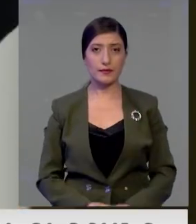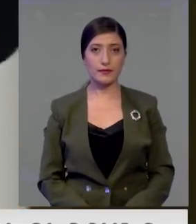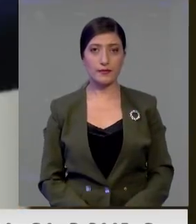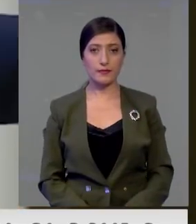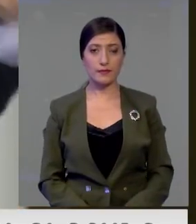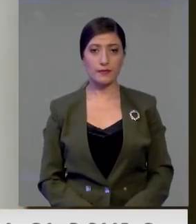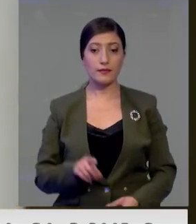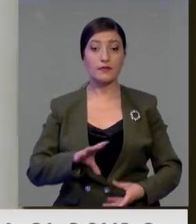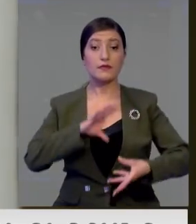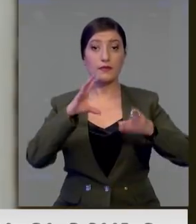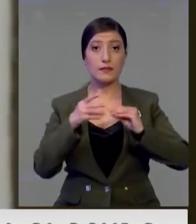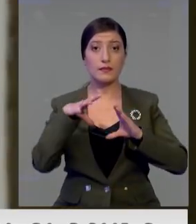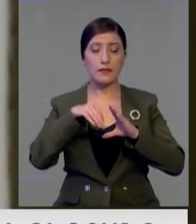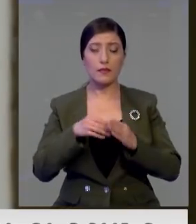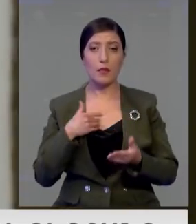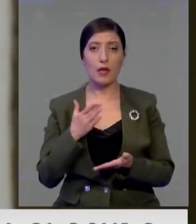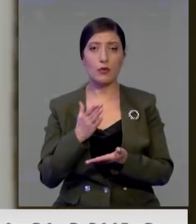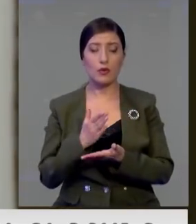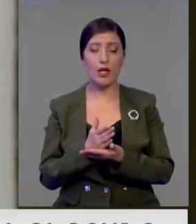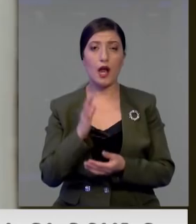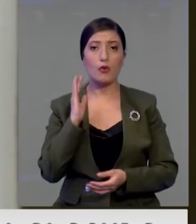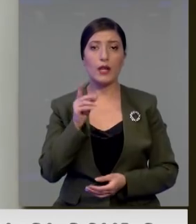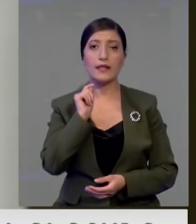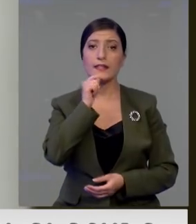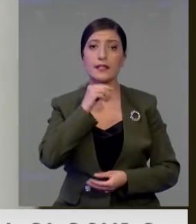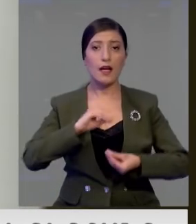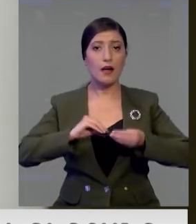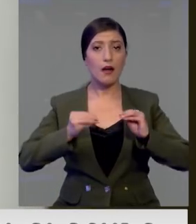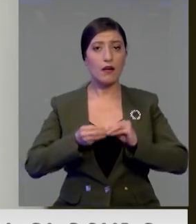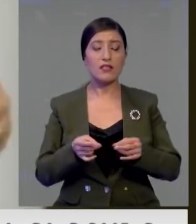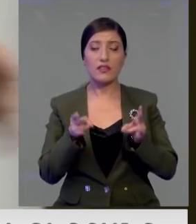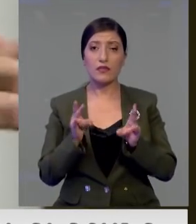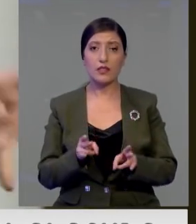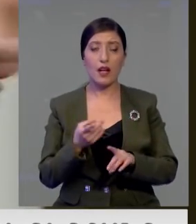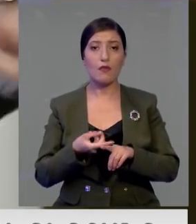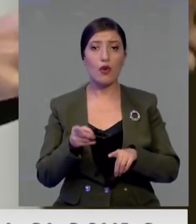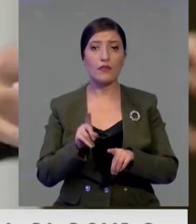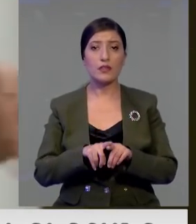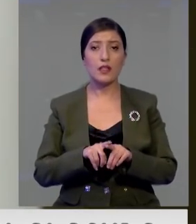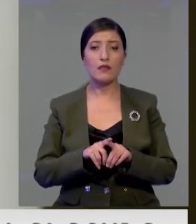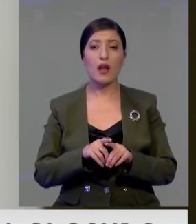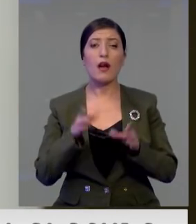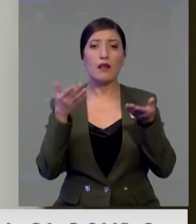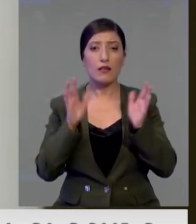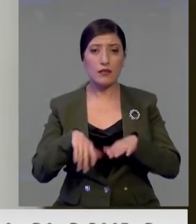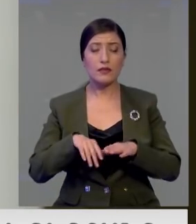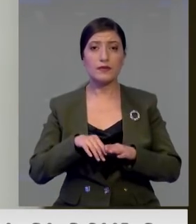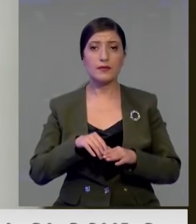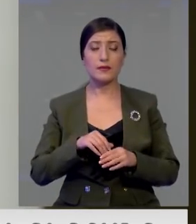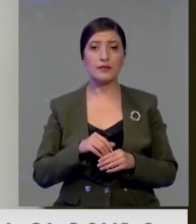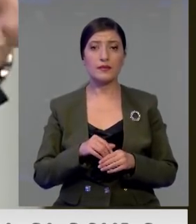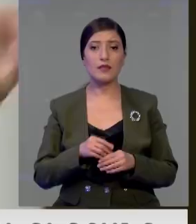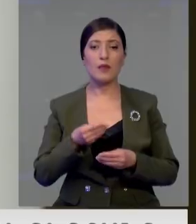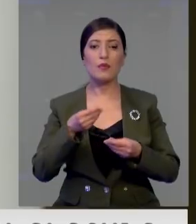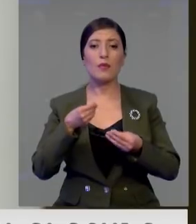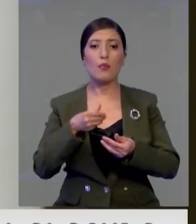դրա արդյունքում մենք այս տարի տնտեսական կոլապս ենք ունենալու, որովհետև կապիտալ ծախսերը ավելի լավ է թեկուզ գնան, ինչ որտեղ գնա, որ փողը